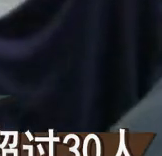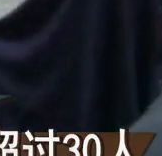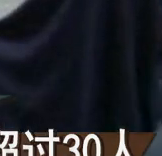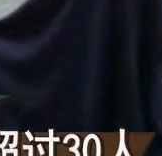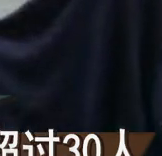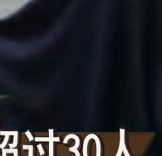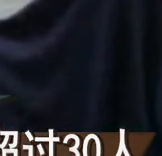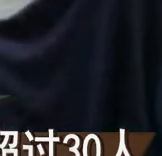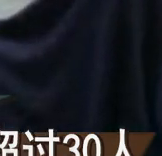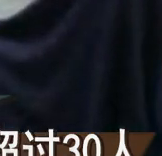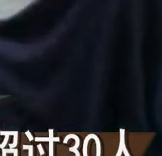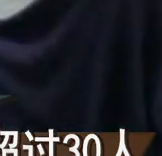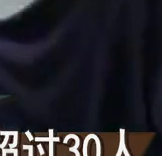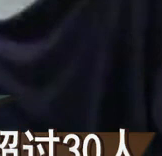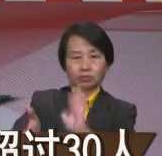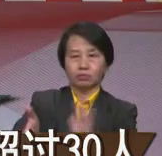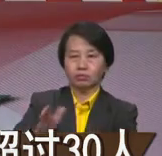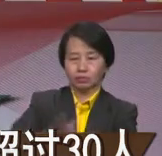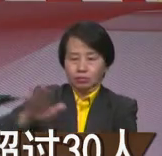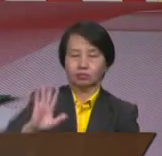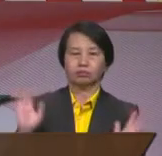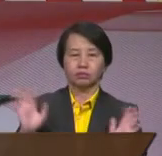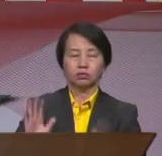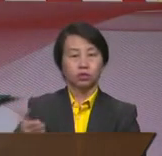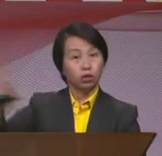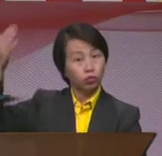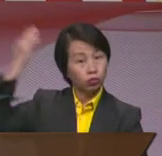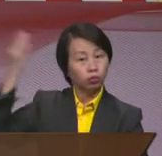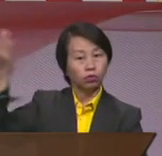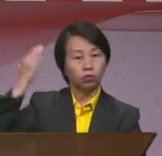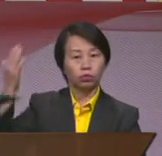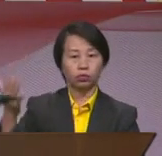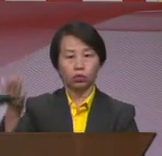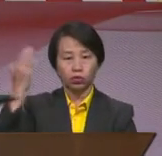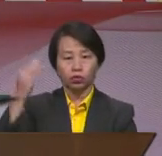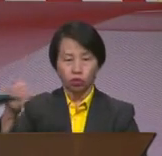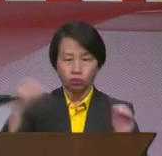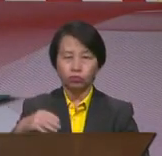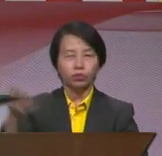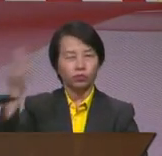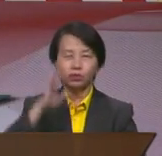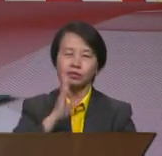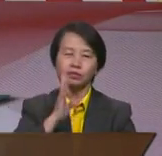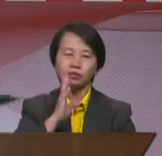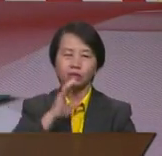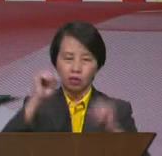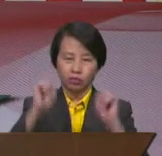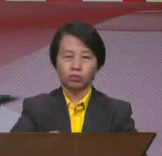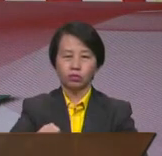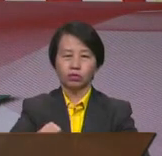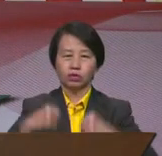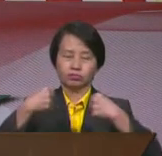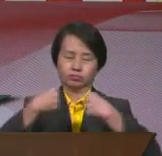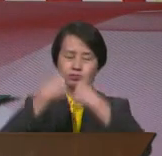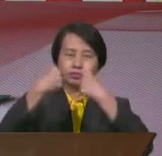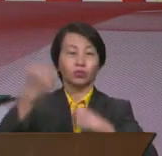避免任何肢体接触。 Dulu kita kata boleh, ada juga kita kata boleh